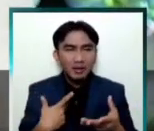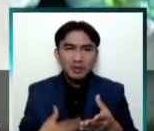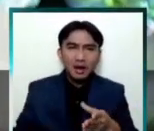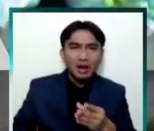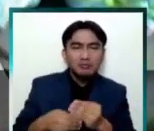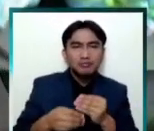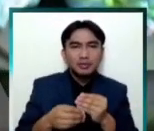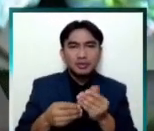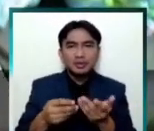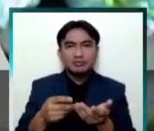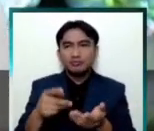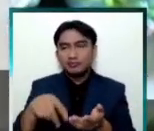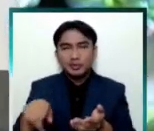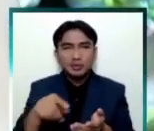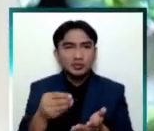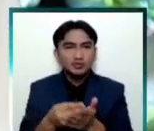yung trabahong ginagawa ninyo.